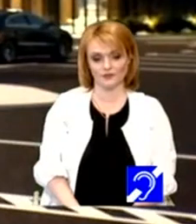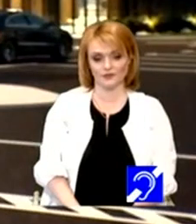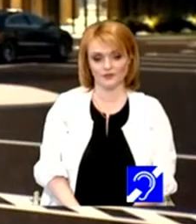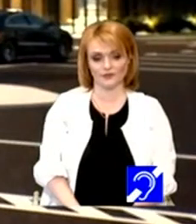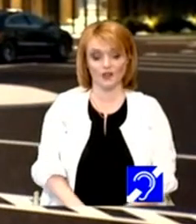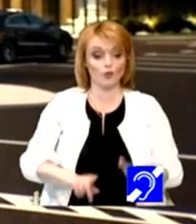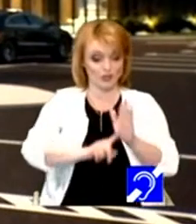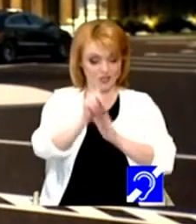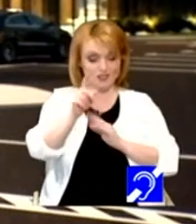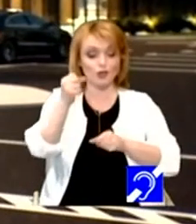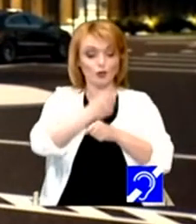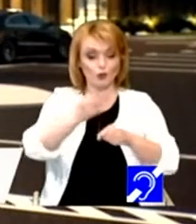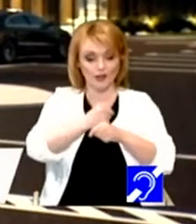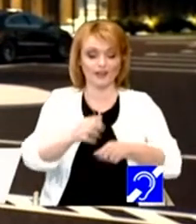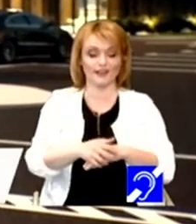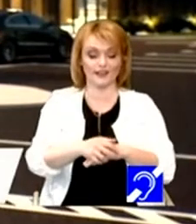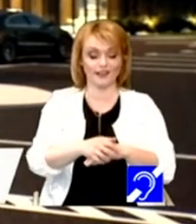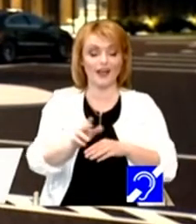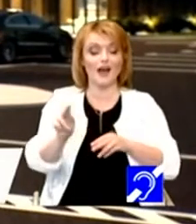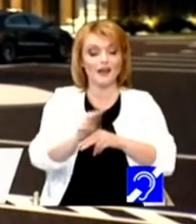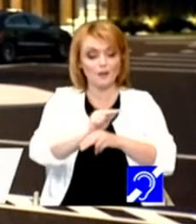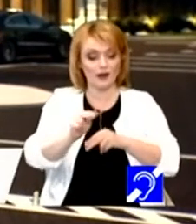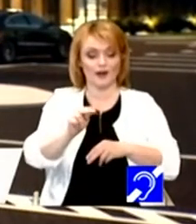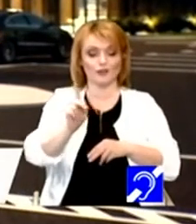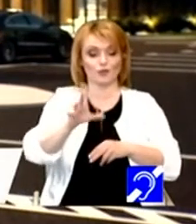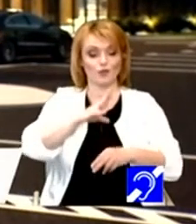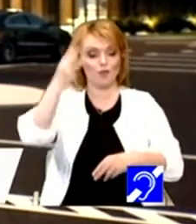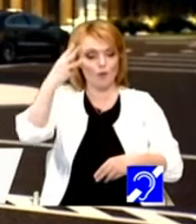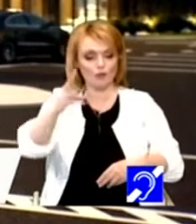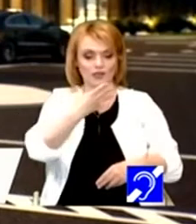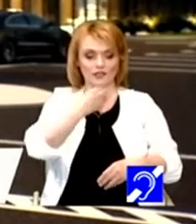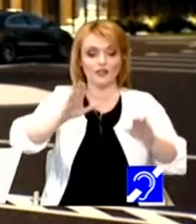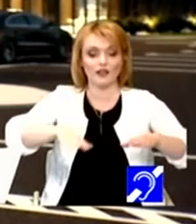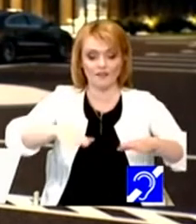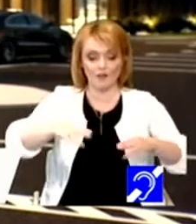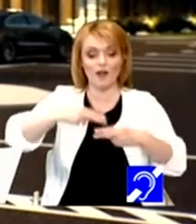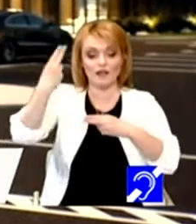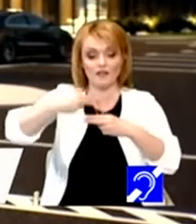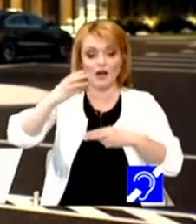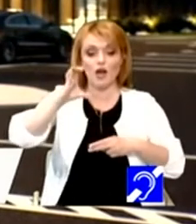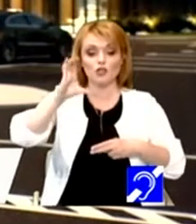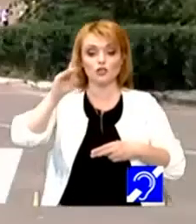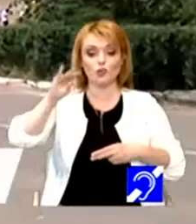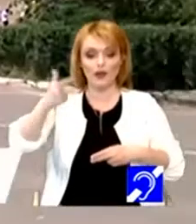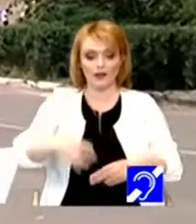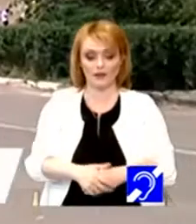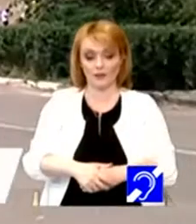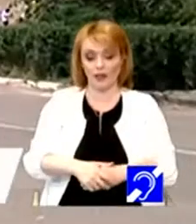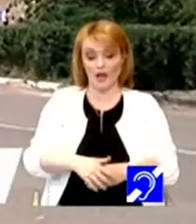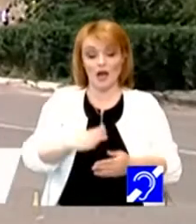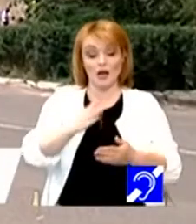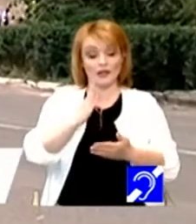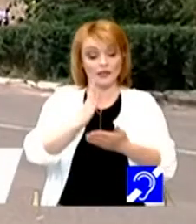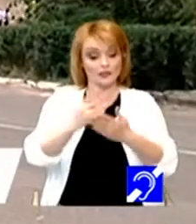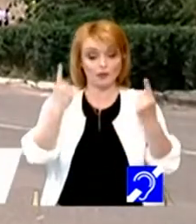Au demarat lucrările de modernizare la punctul de trecere a frontierei Sculeni. În cadrul proiectului vor fi reabilitate clădirile administrative